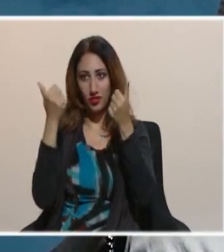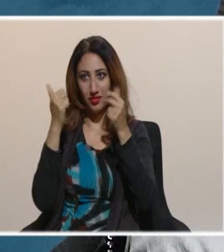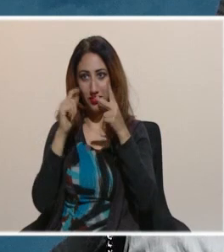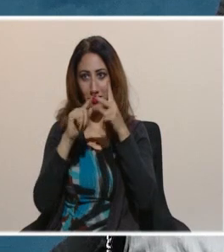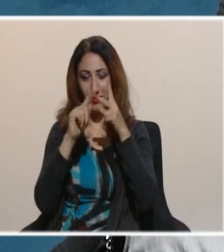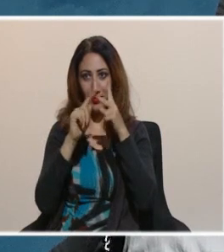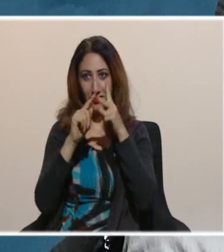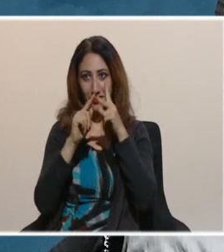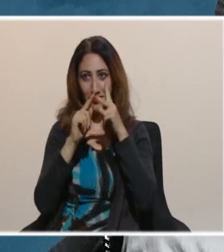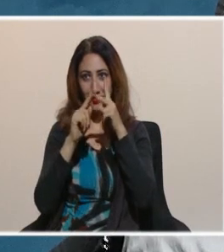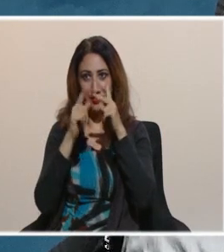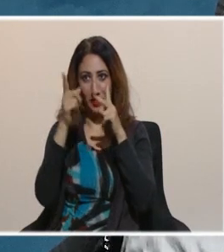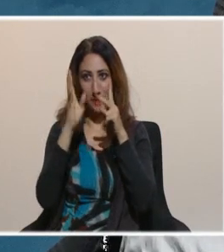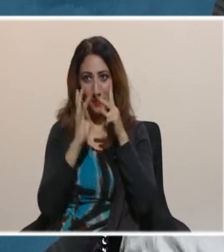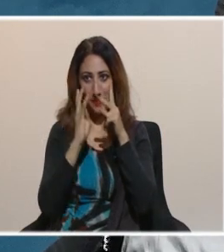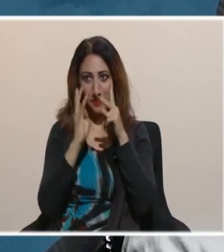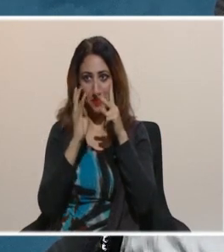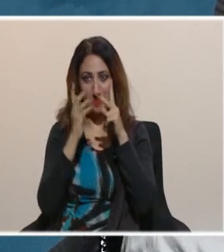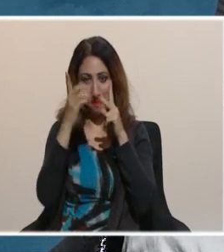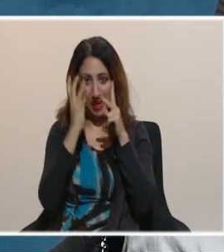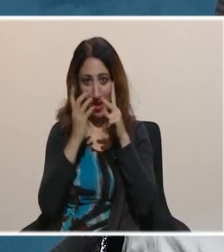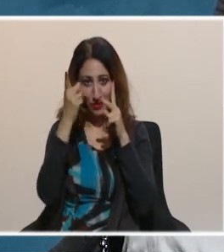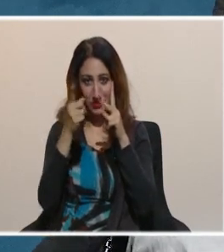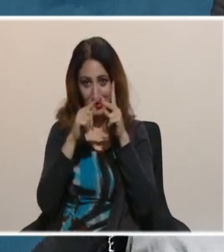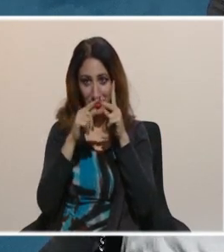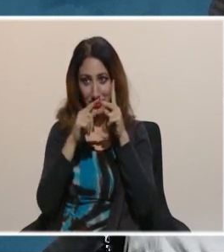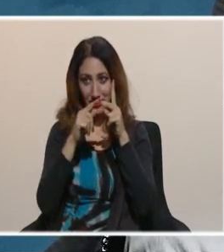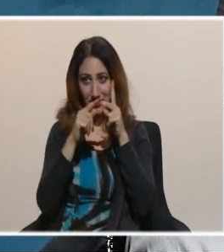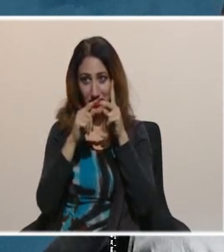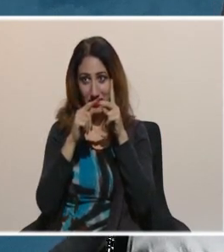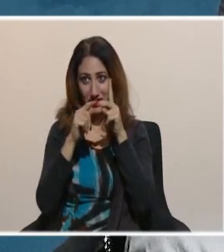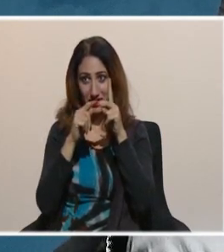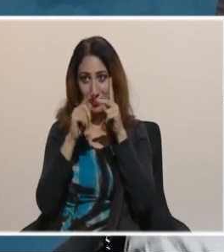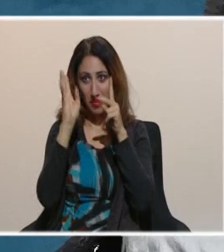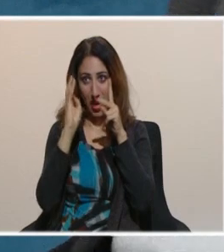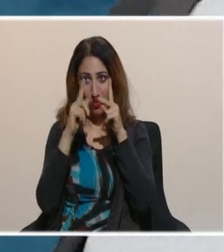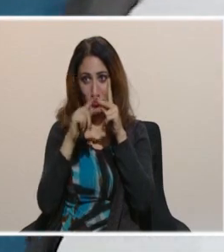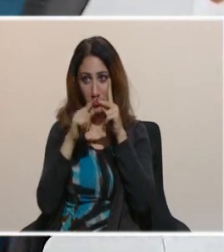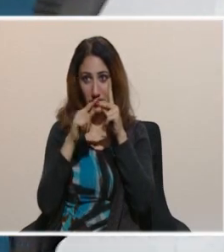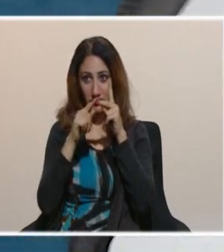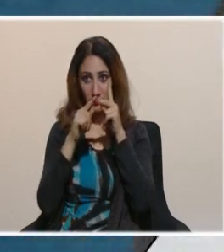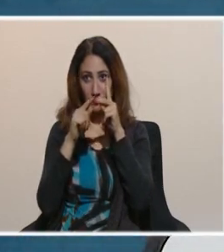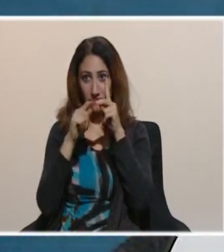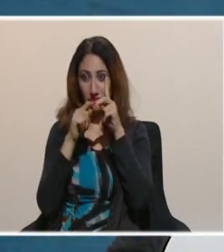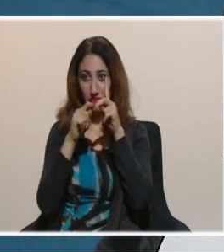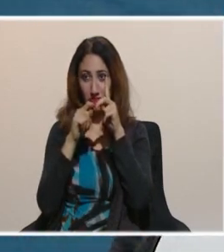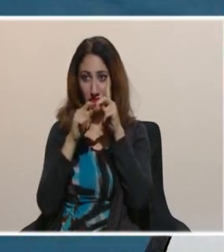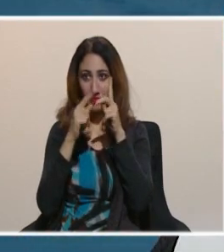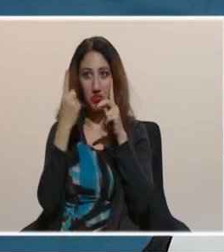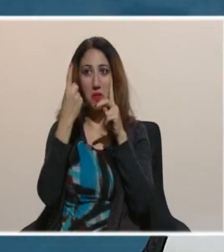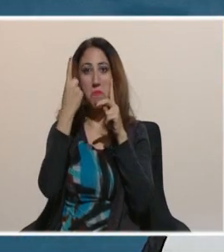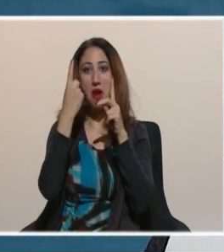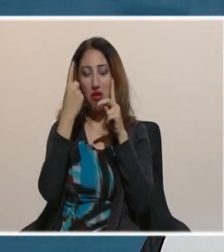منين؟ ما هو يصلحوا. منين الكلام ده؟ صحيح الكلام ده غير صحيح؟ هي مره يعني